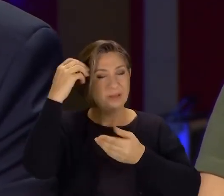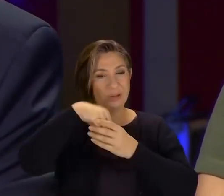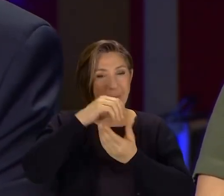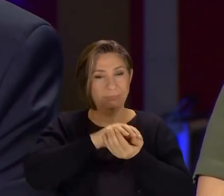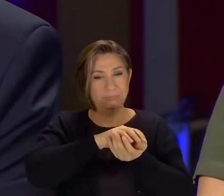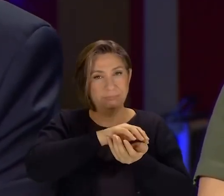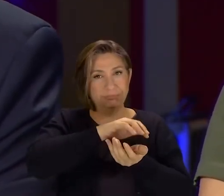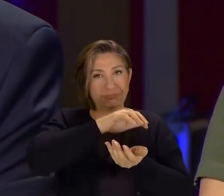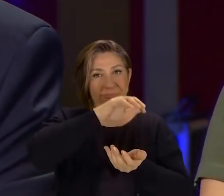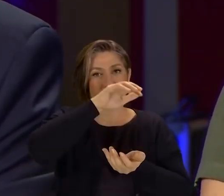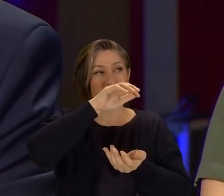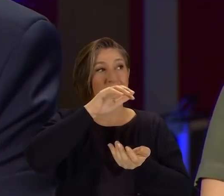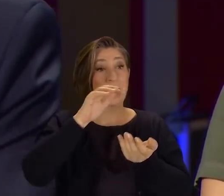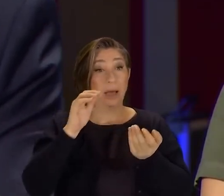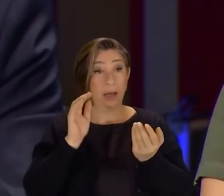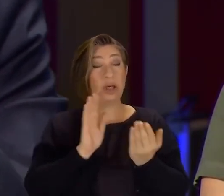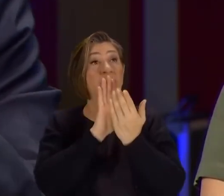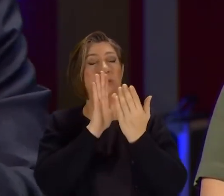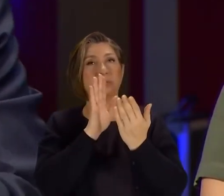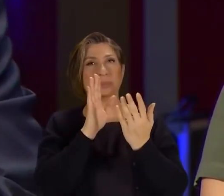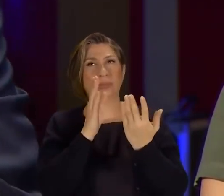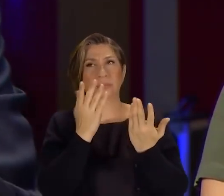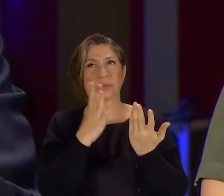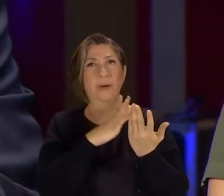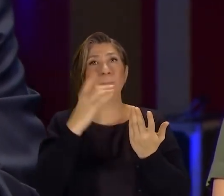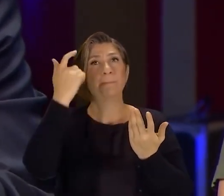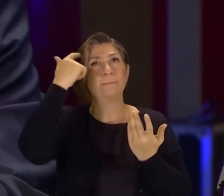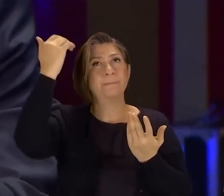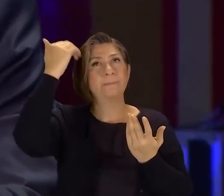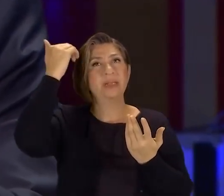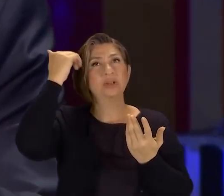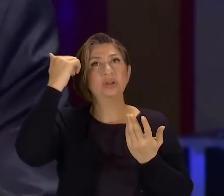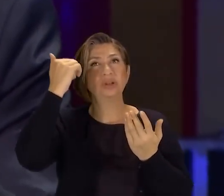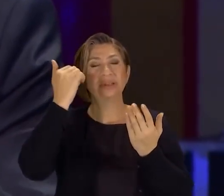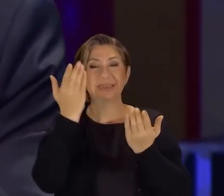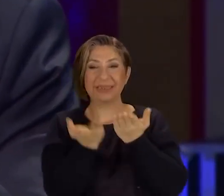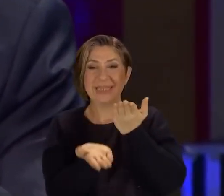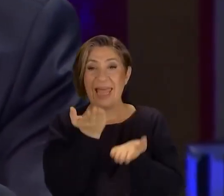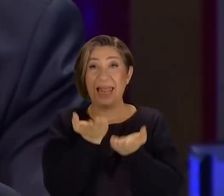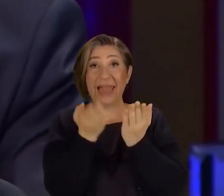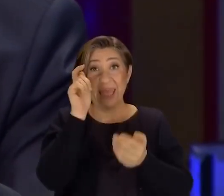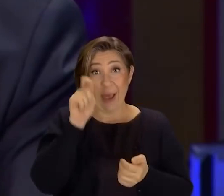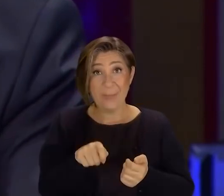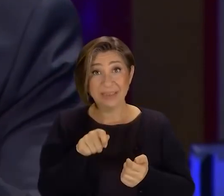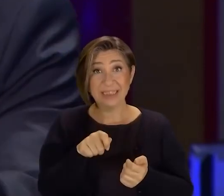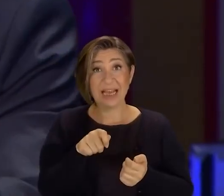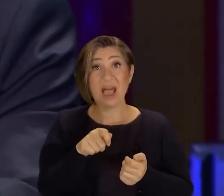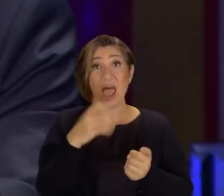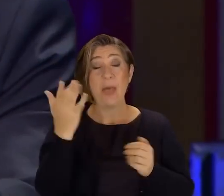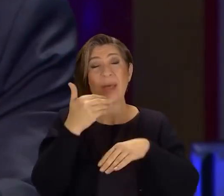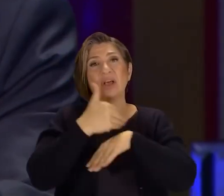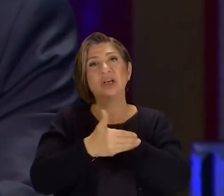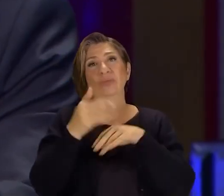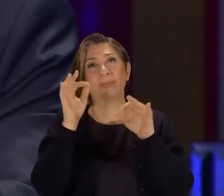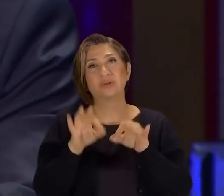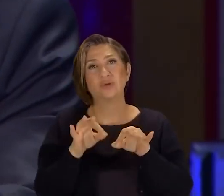biriktirdiklerimizi ve karşılaştığımız uyaranları bilinç ölçütüyle değerlendirirsek epey geç